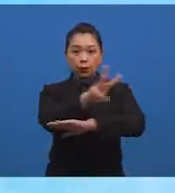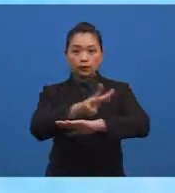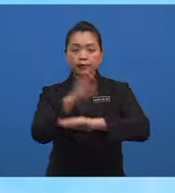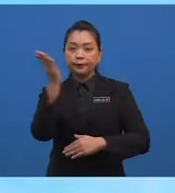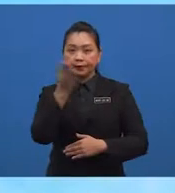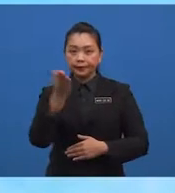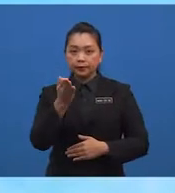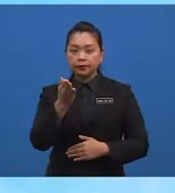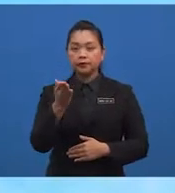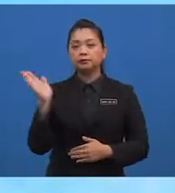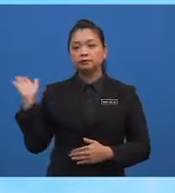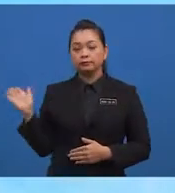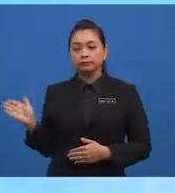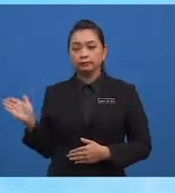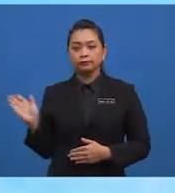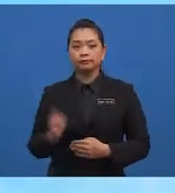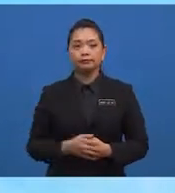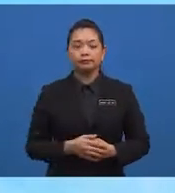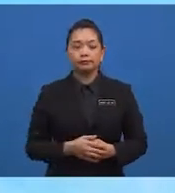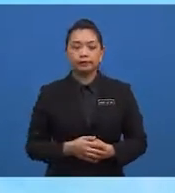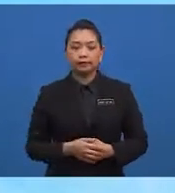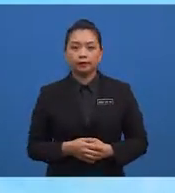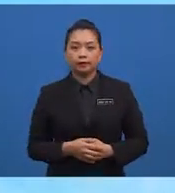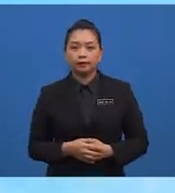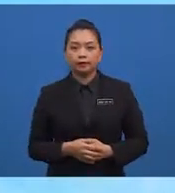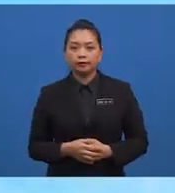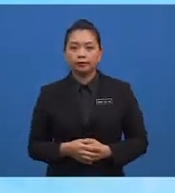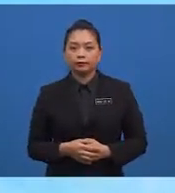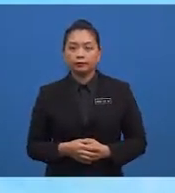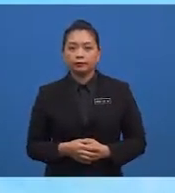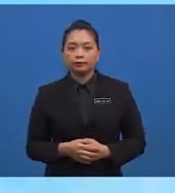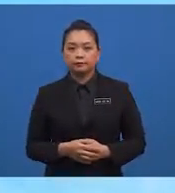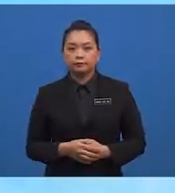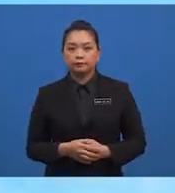ialah 117 cm persegi.